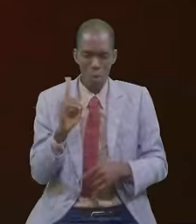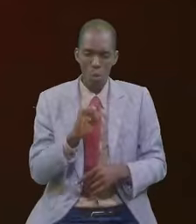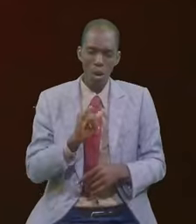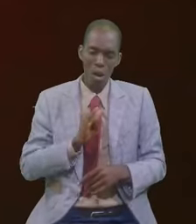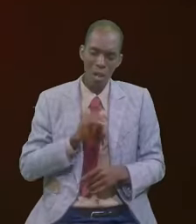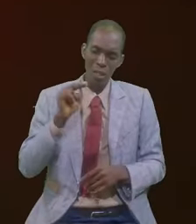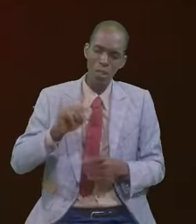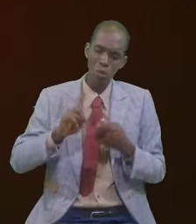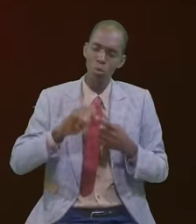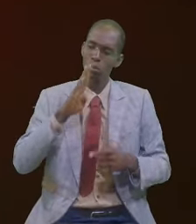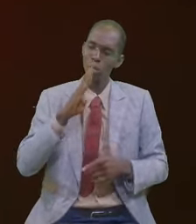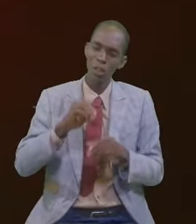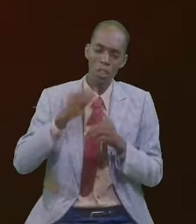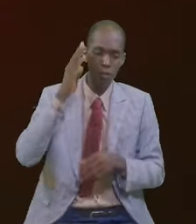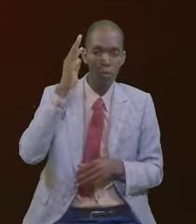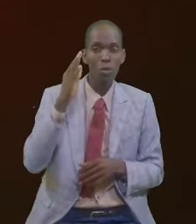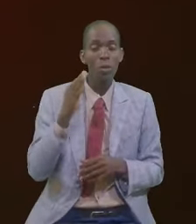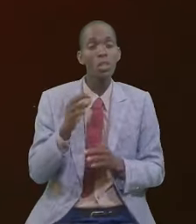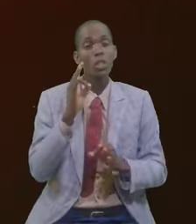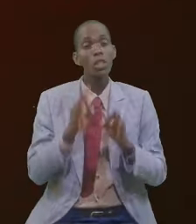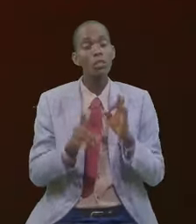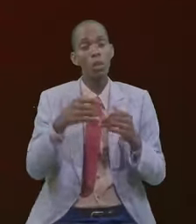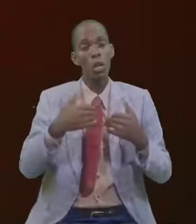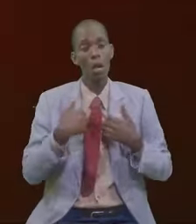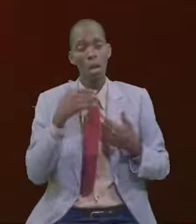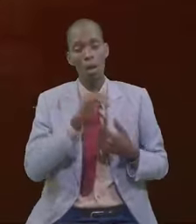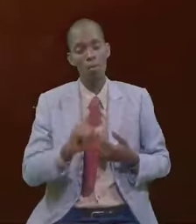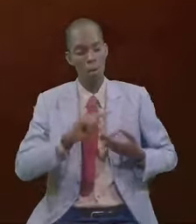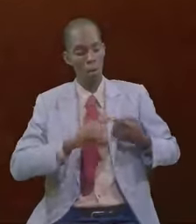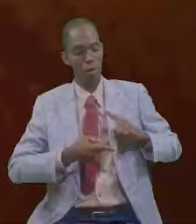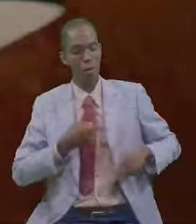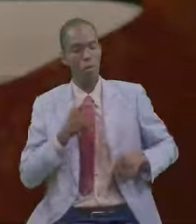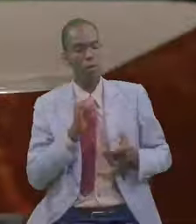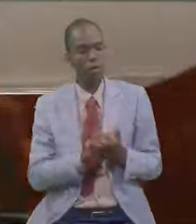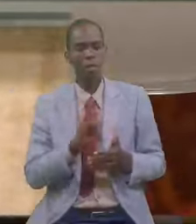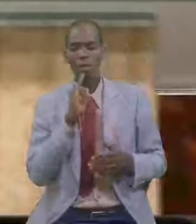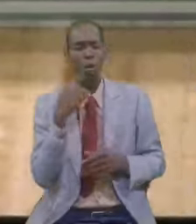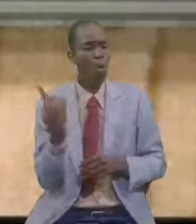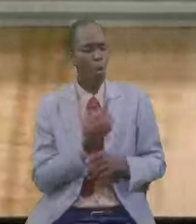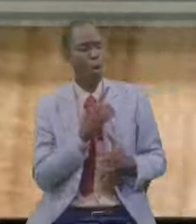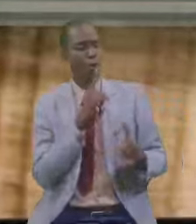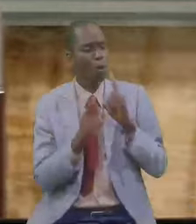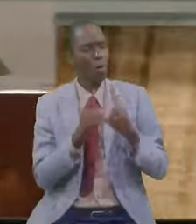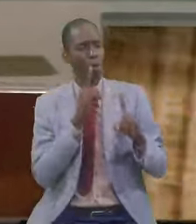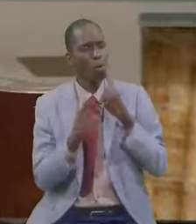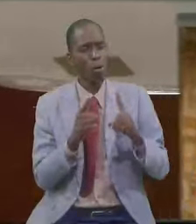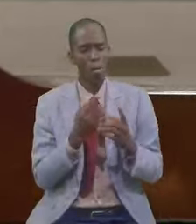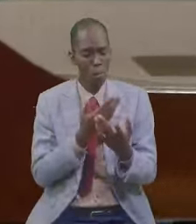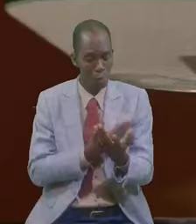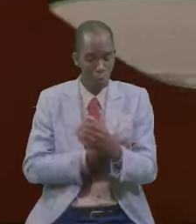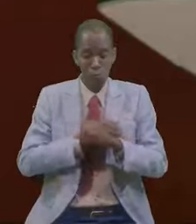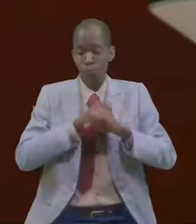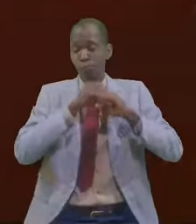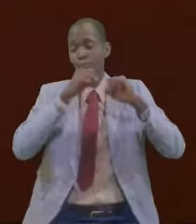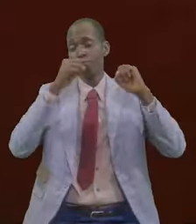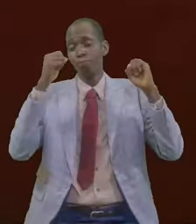à là où je dois être. Si vous avez un compagnon que chaque fois il bavarde, dès que vous